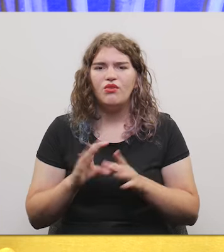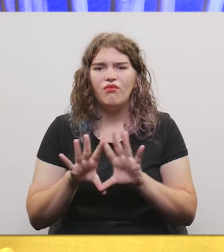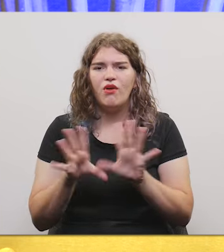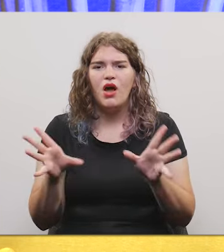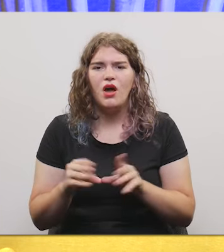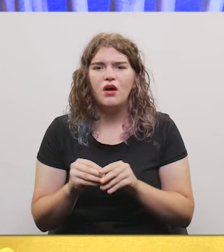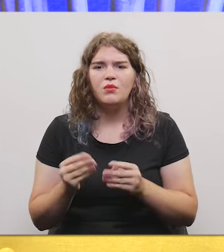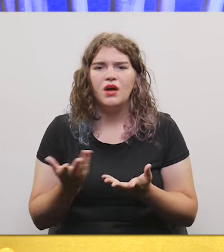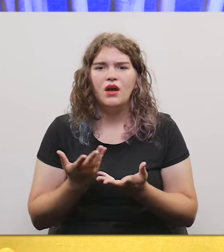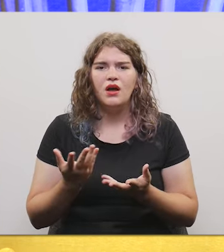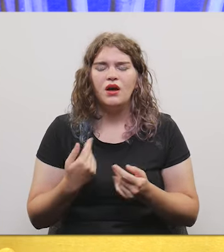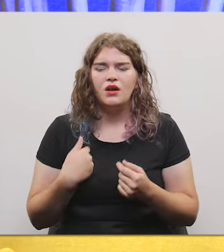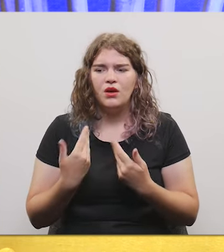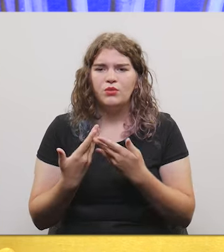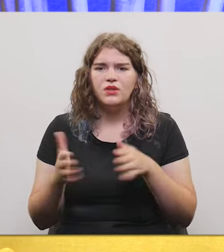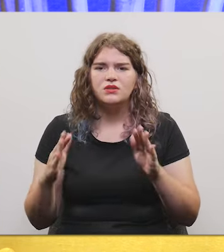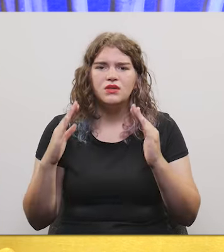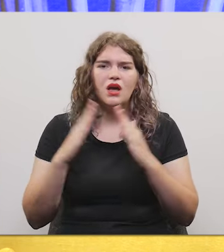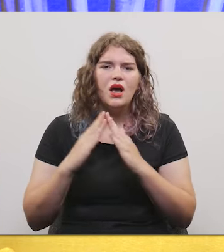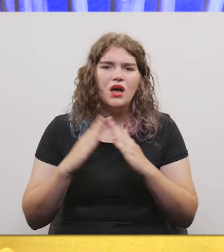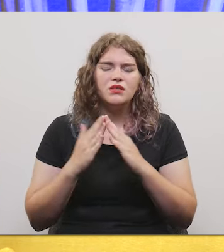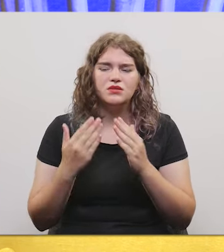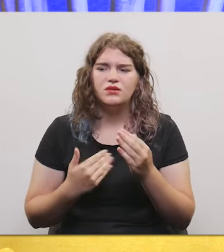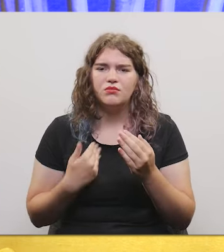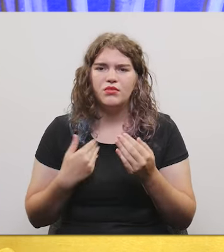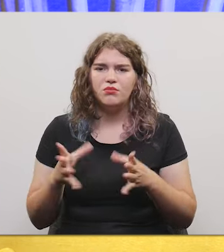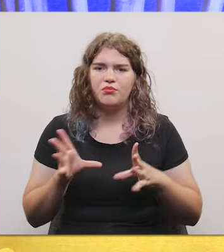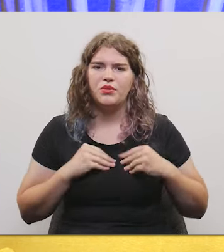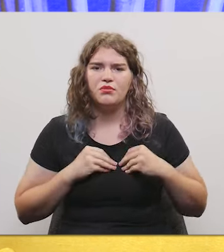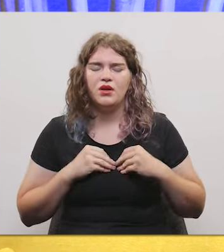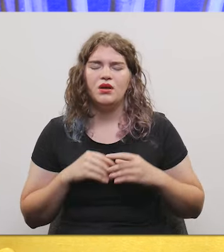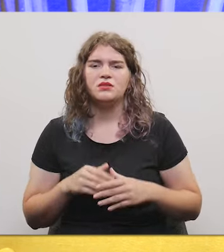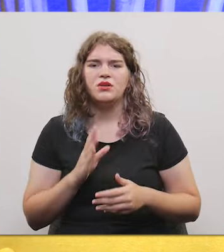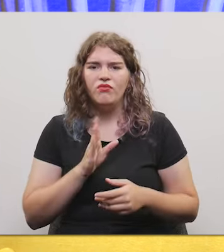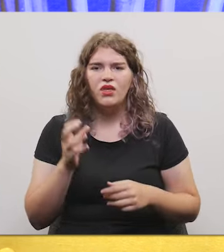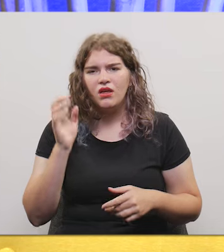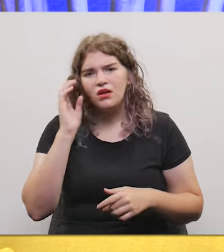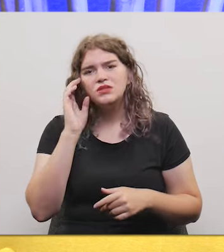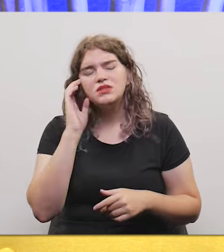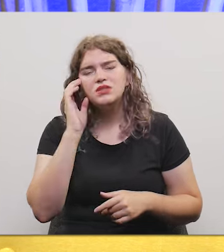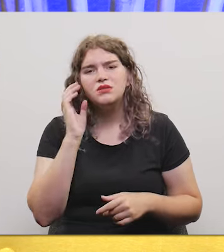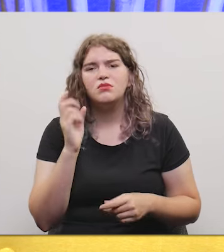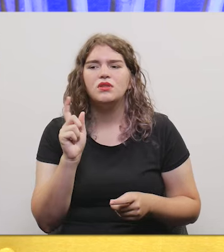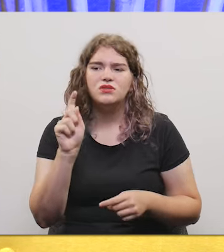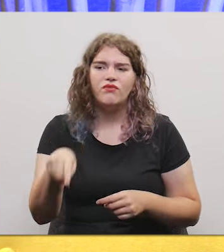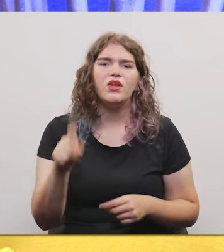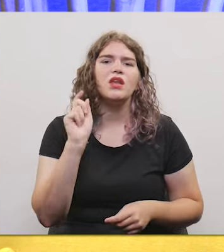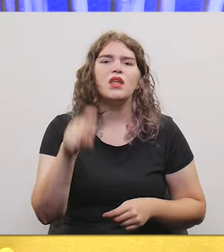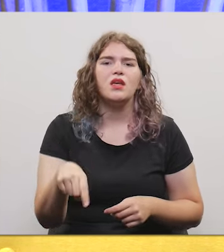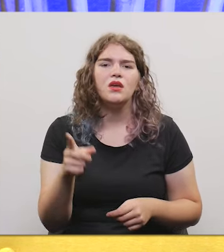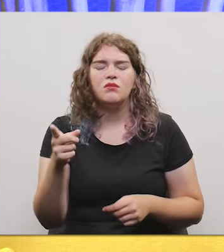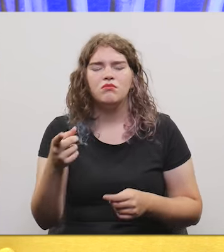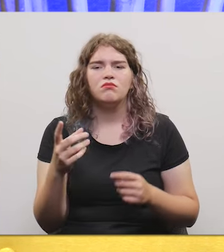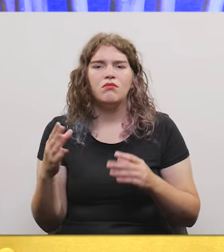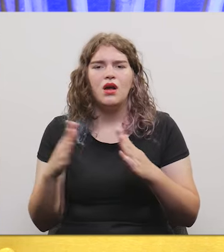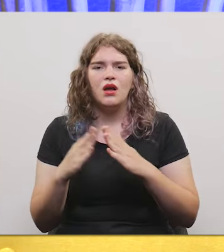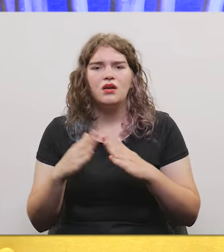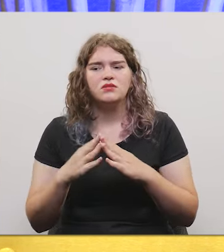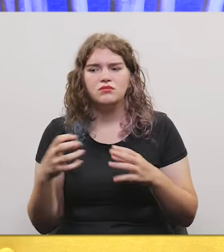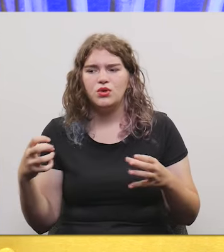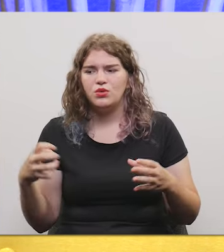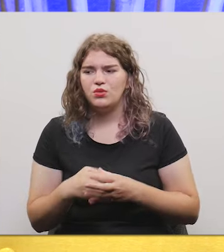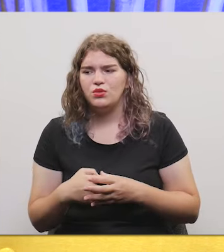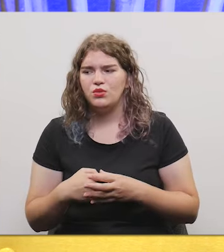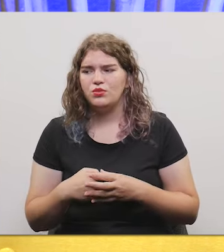și familiilor care și-au deschis casele ca să ne primească. În fiecare sâmbătă să mergem la